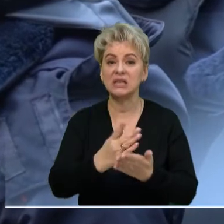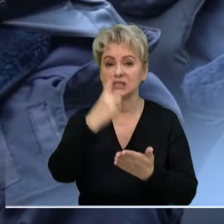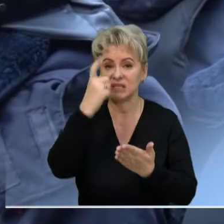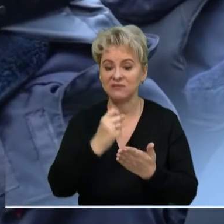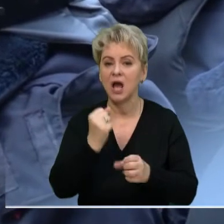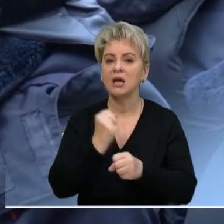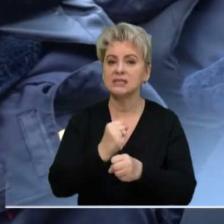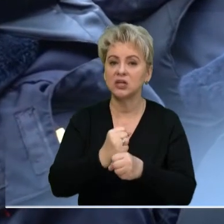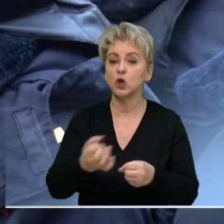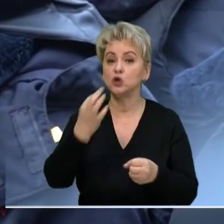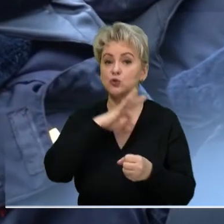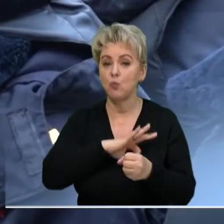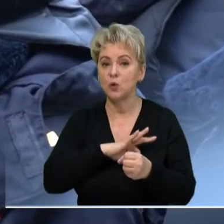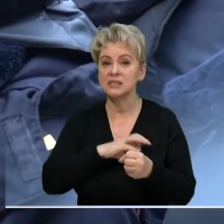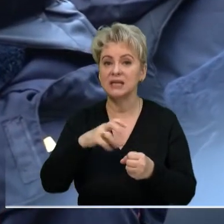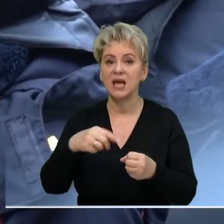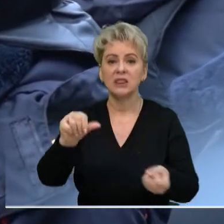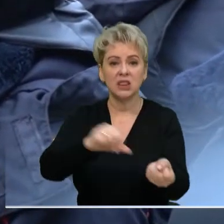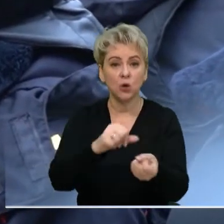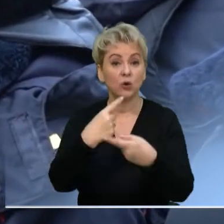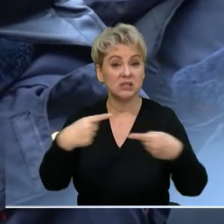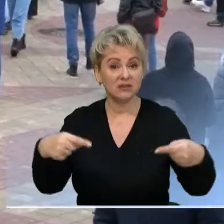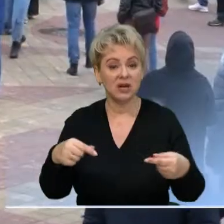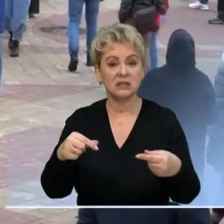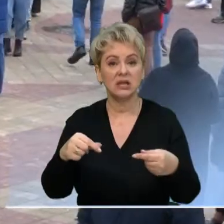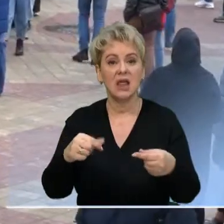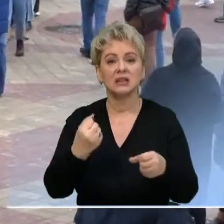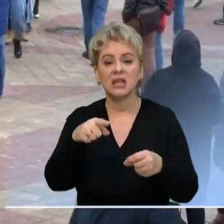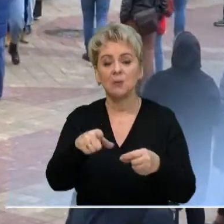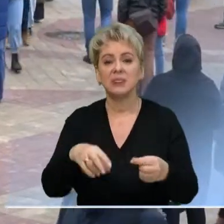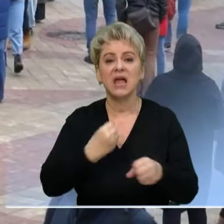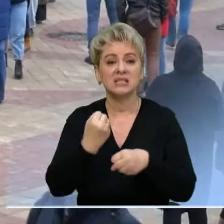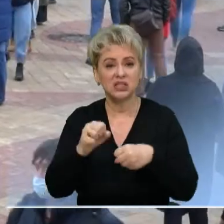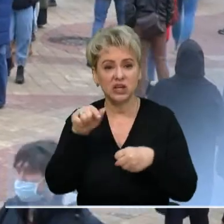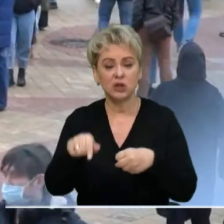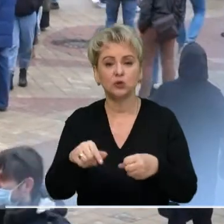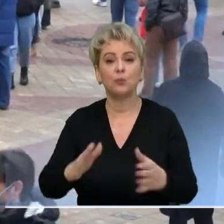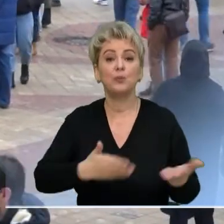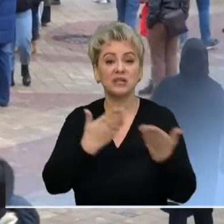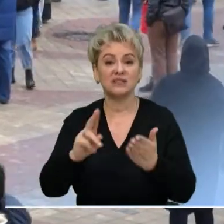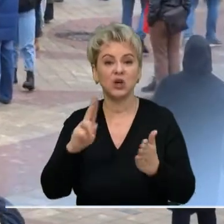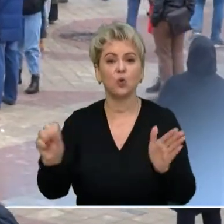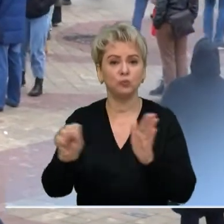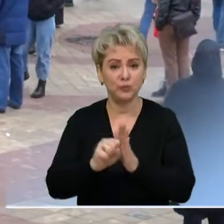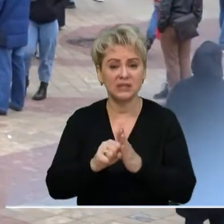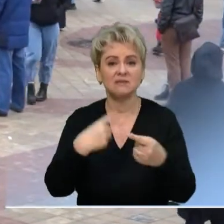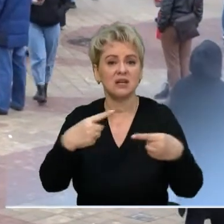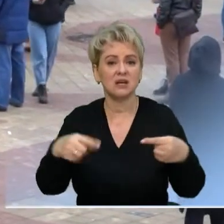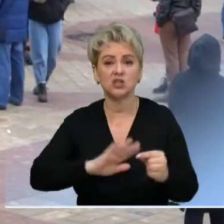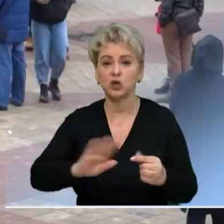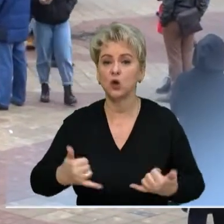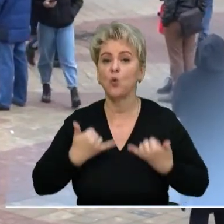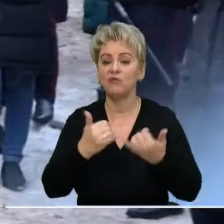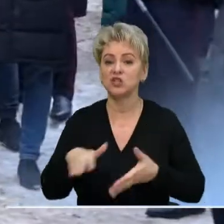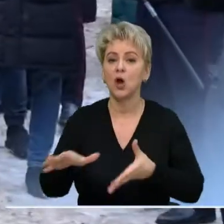об изготовлении и использовании психотропных веществ, сцены детского насилия, призывы к суициду и информация, выражающая явное неуважение